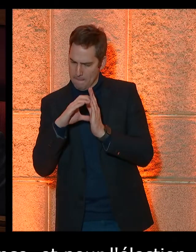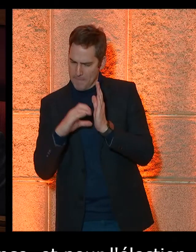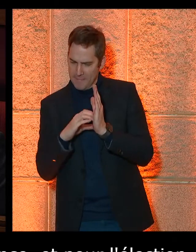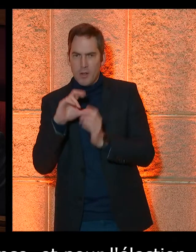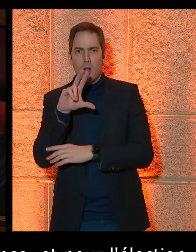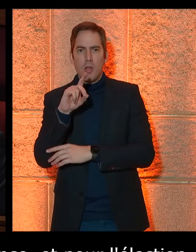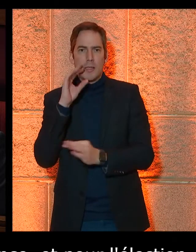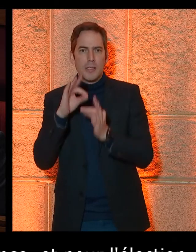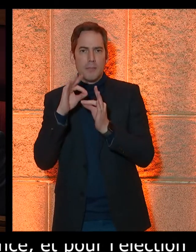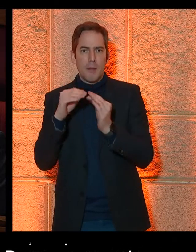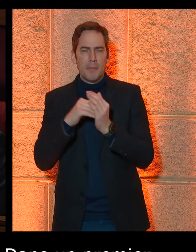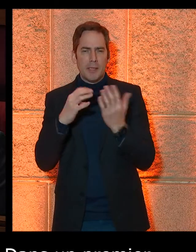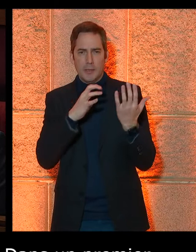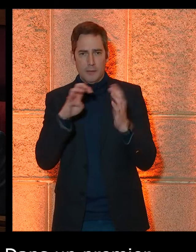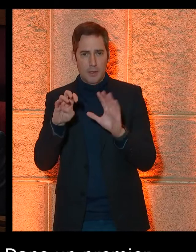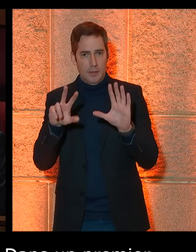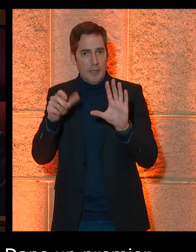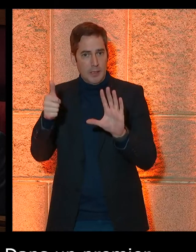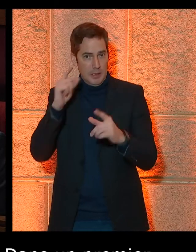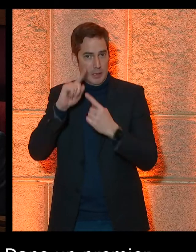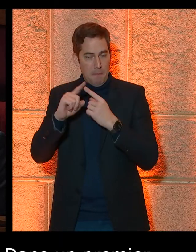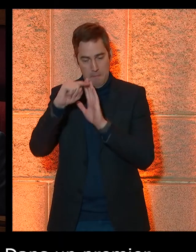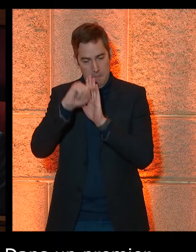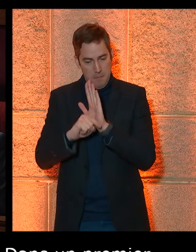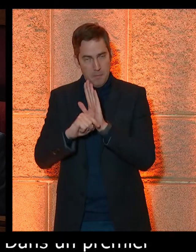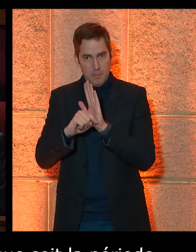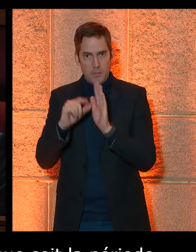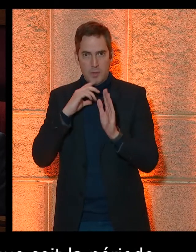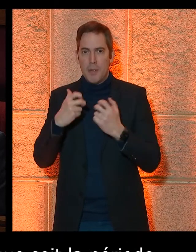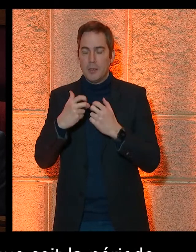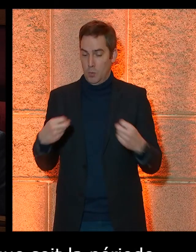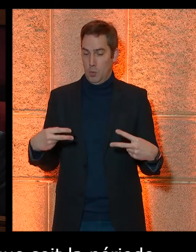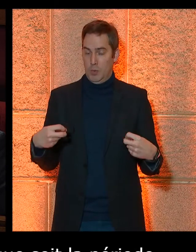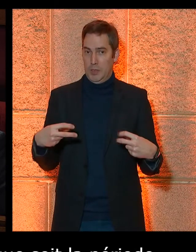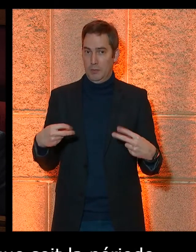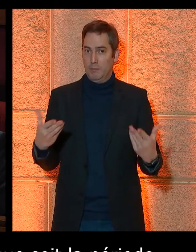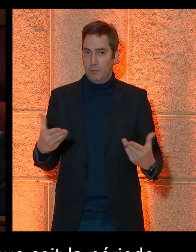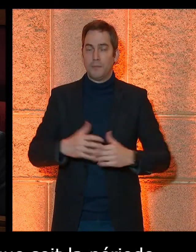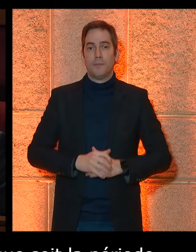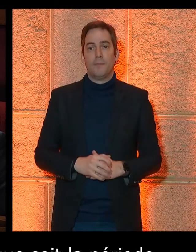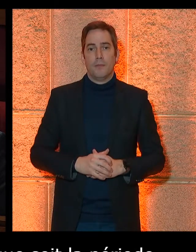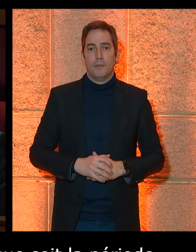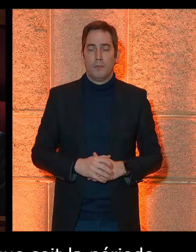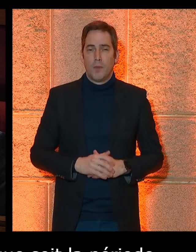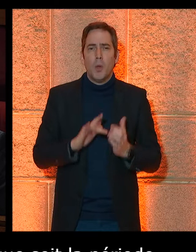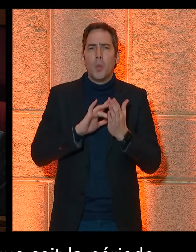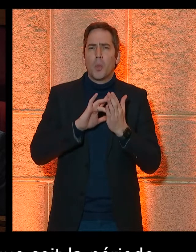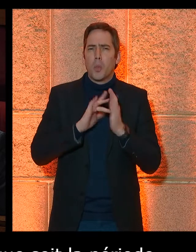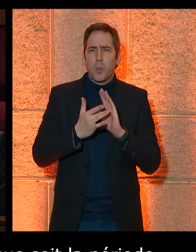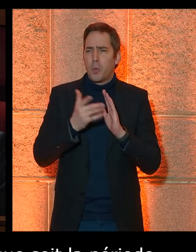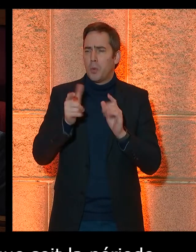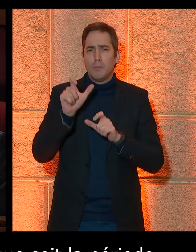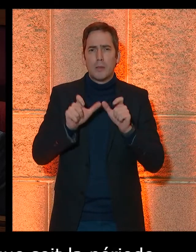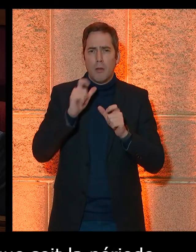septembre 1986, impose en matière de sous-titrage que tous les diffuseurs